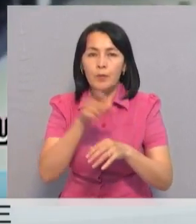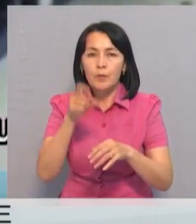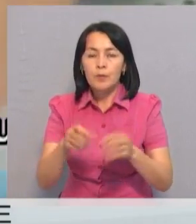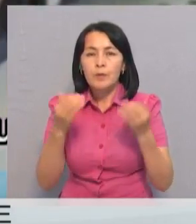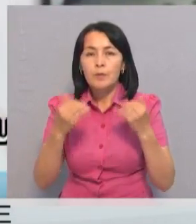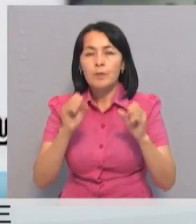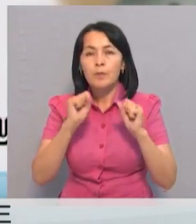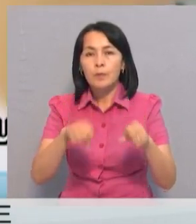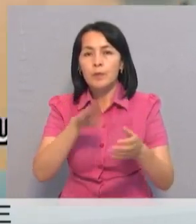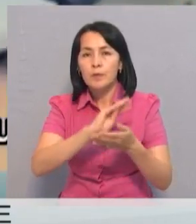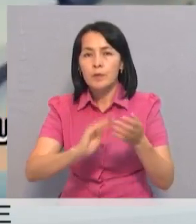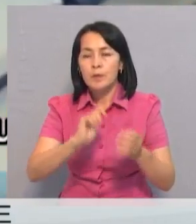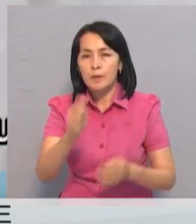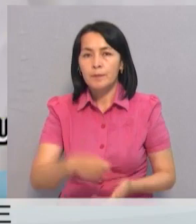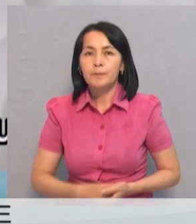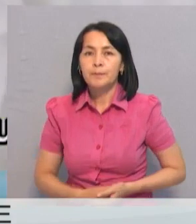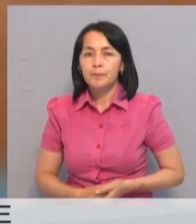могут сообщить об афере.